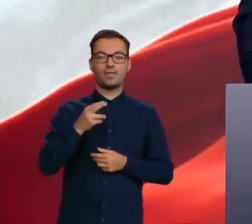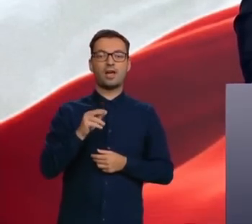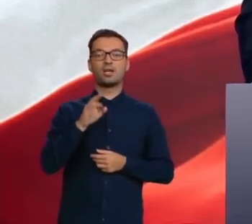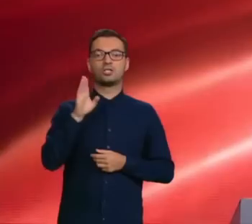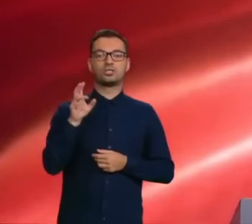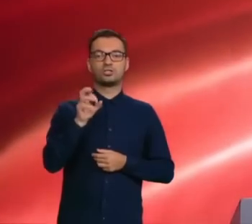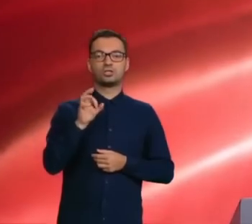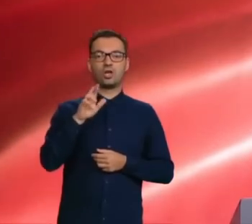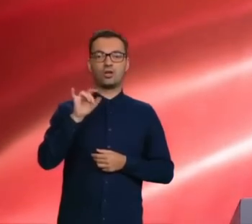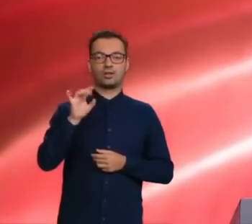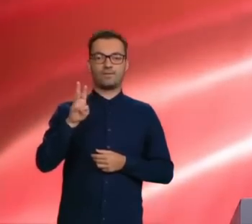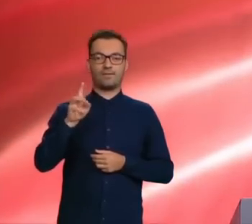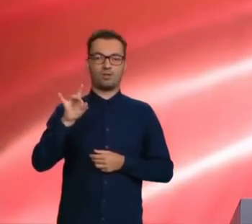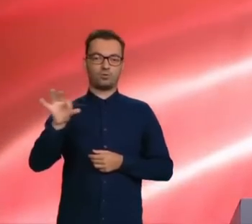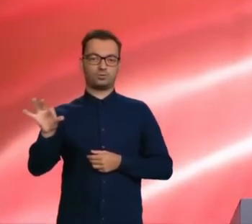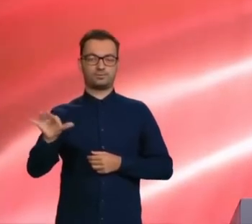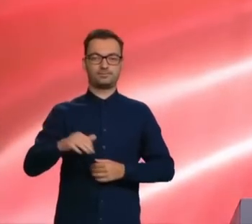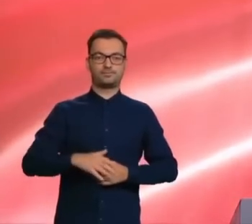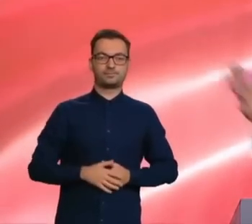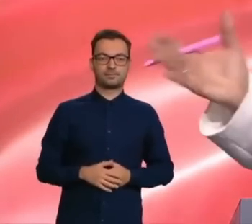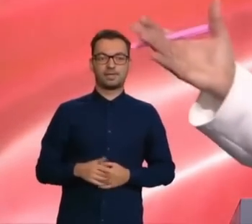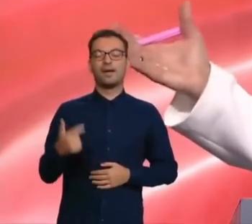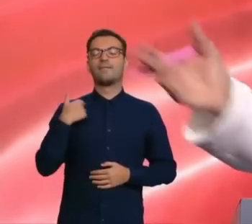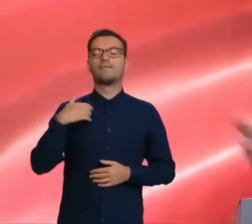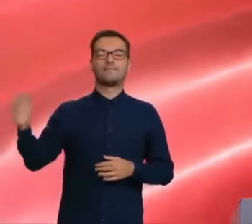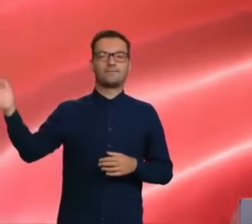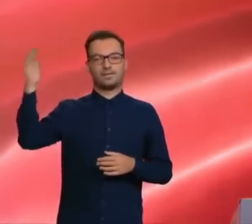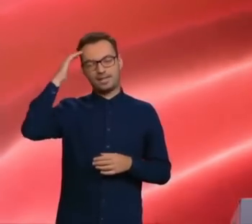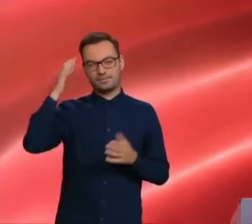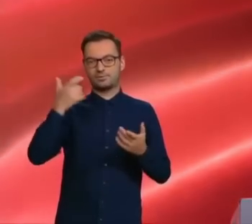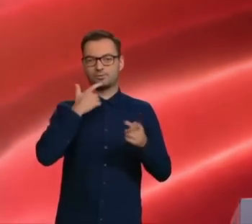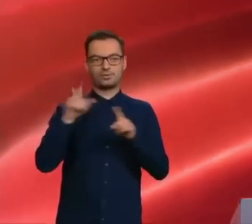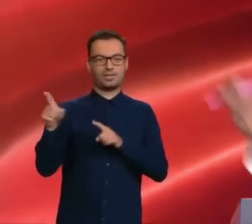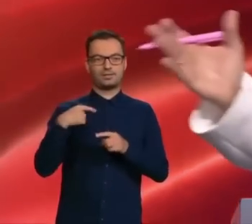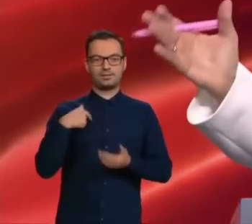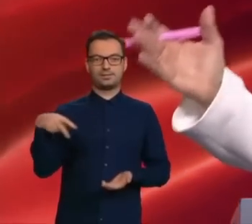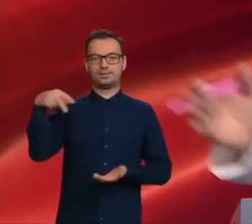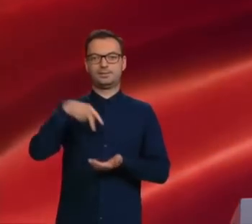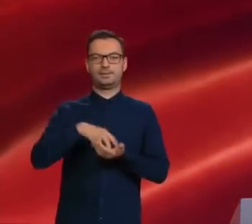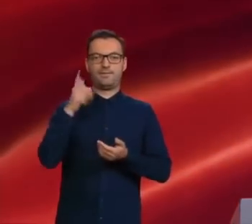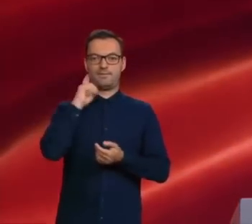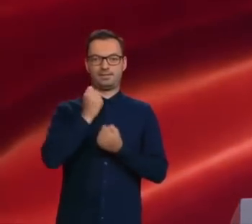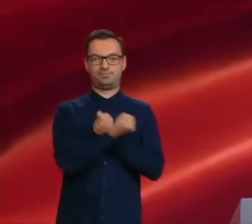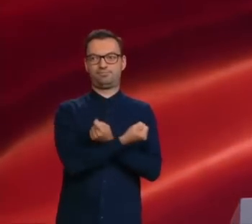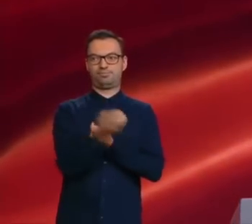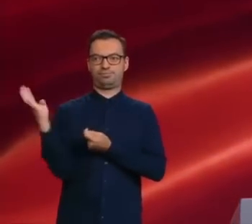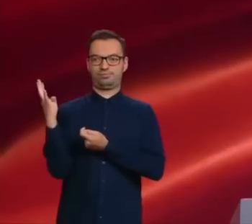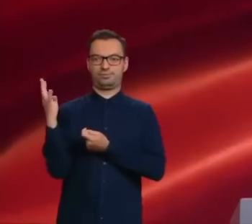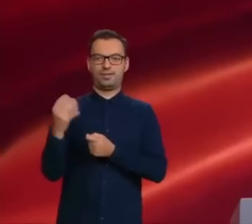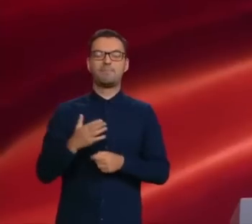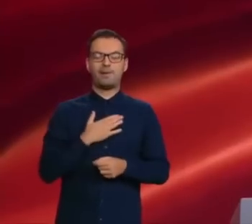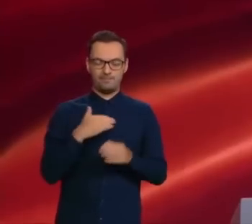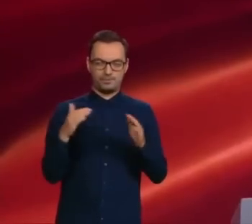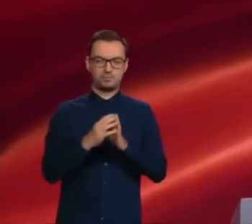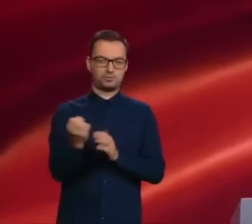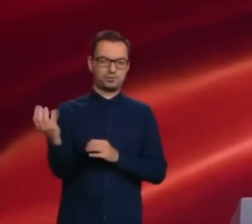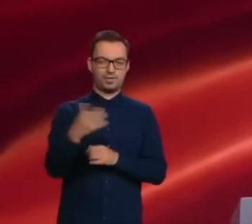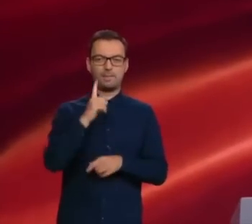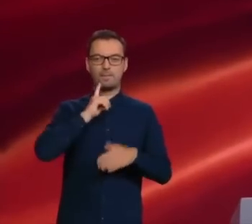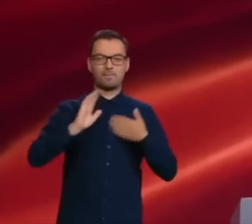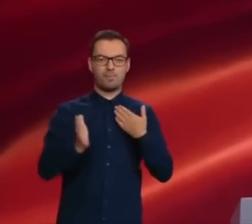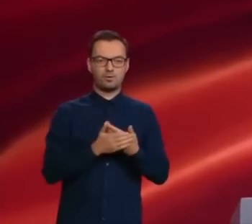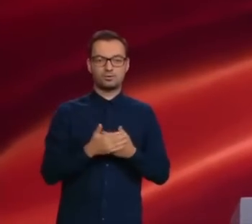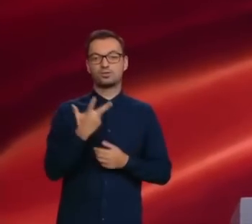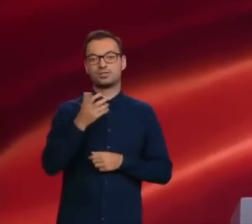Scheuring-Wielgus. Ten po lewej zasypiano. Ja wiem, jak to jest być wśród tylu facetów. Mam ich 4 w domu. Męża